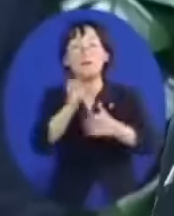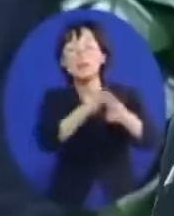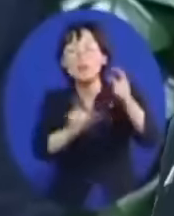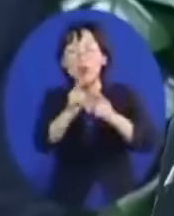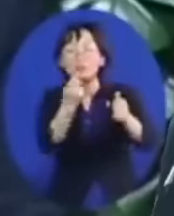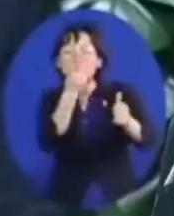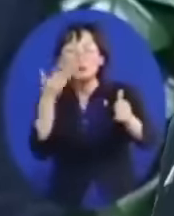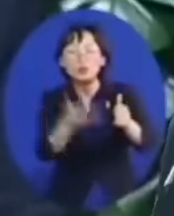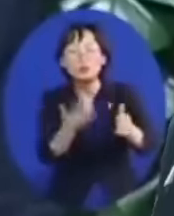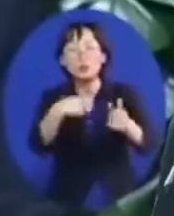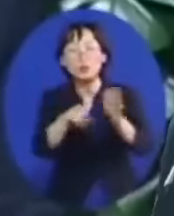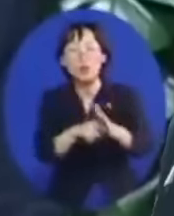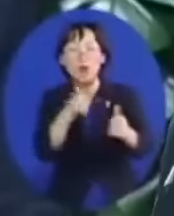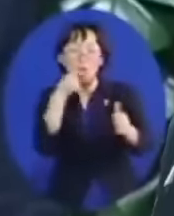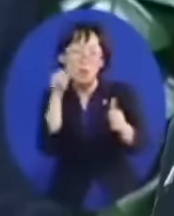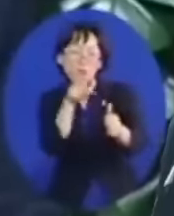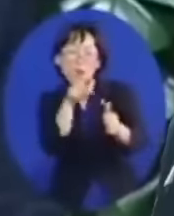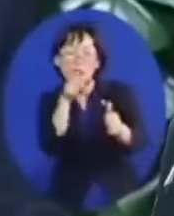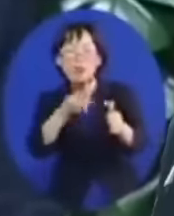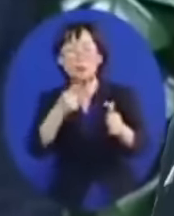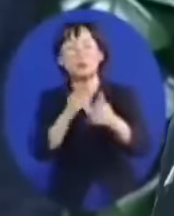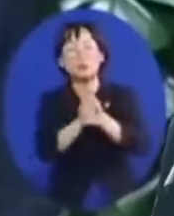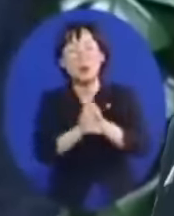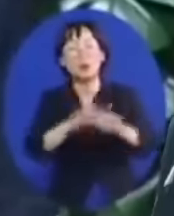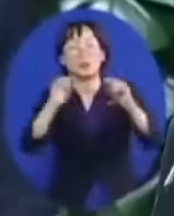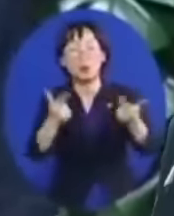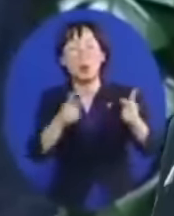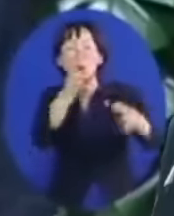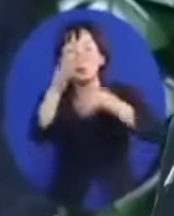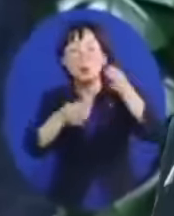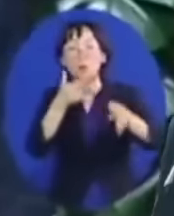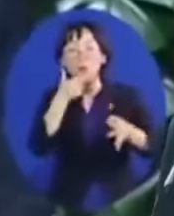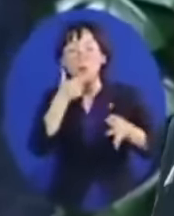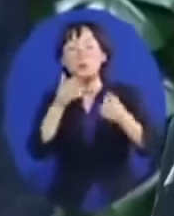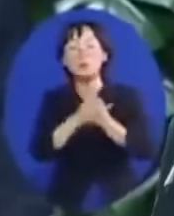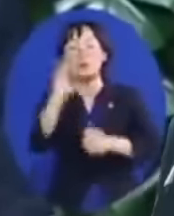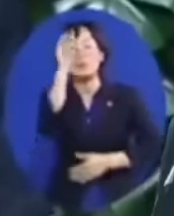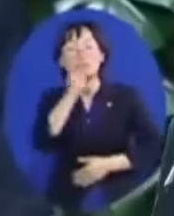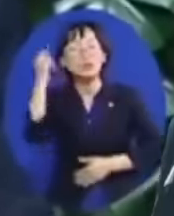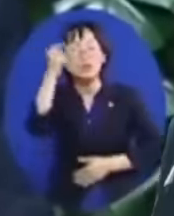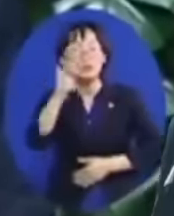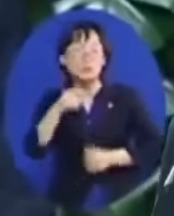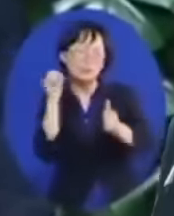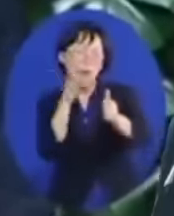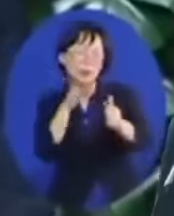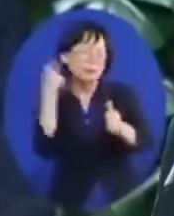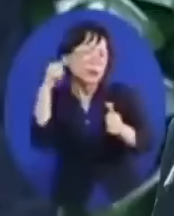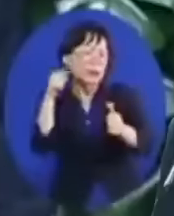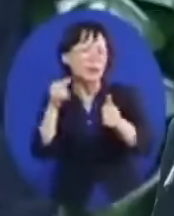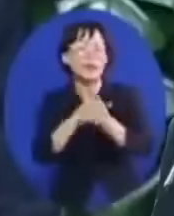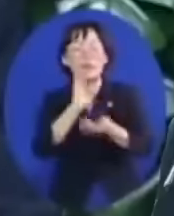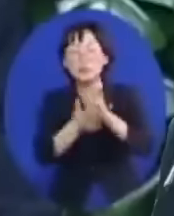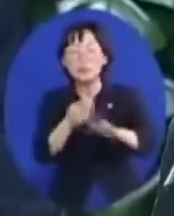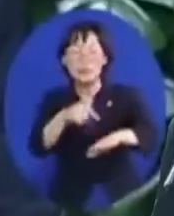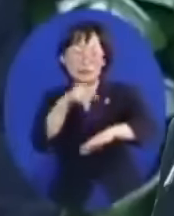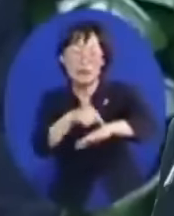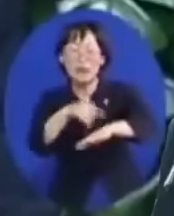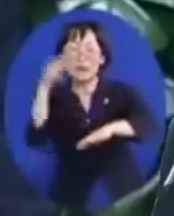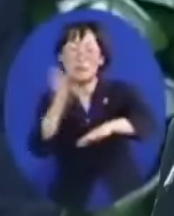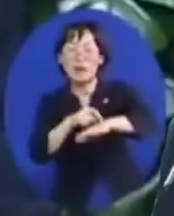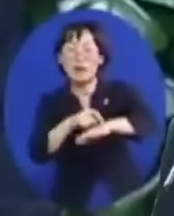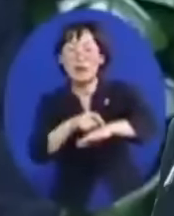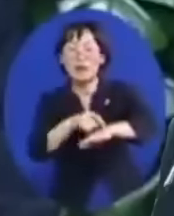위해서 아무리 말을 해도 기도하지 않고 부르짖지 않으니까 성령의 음성을 못 들으니까 아킬레스건을 끊어가지고서